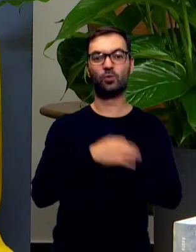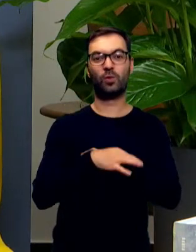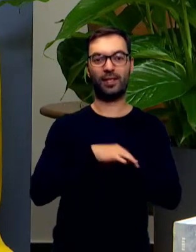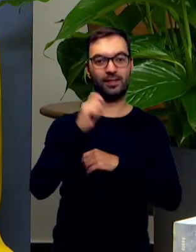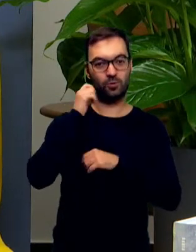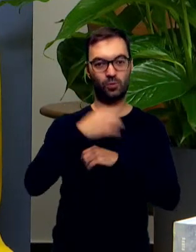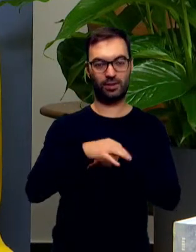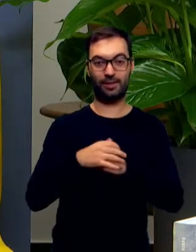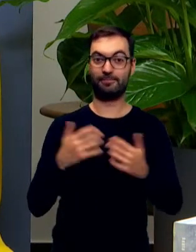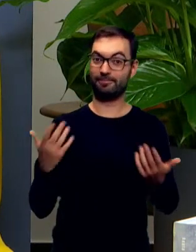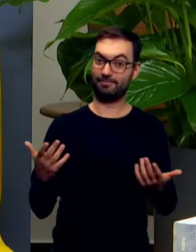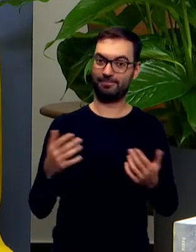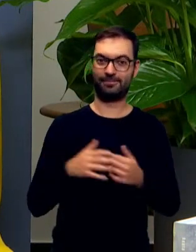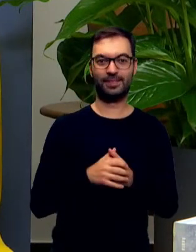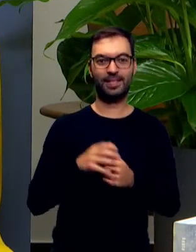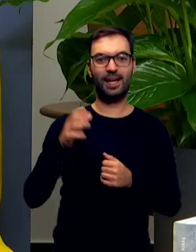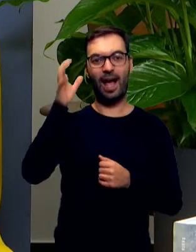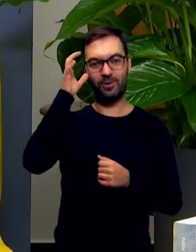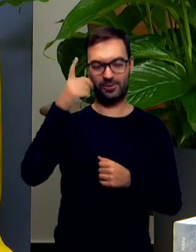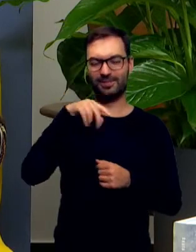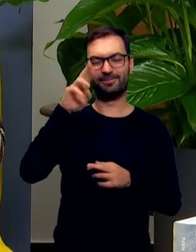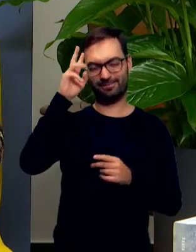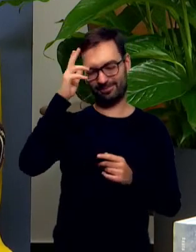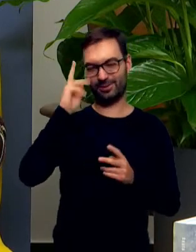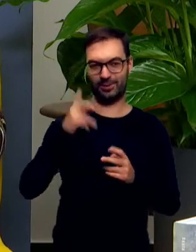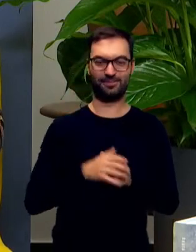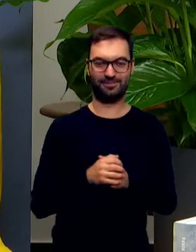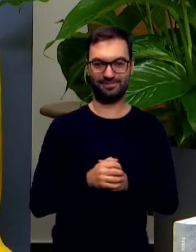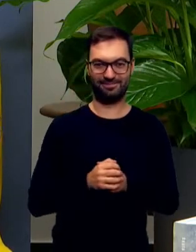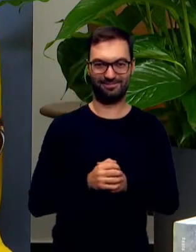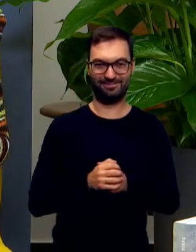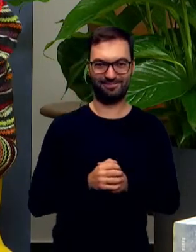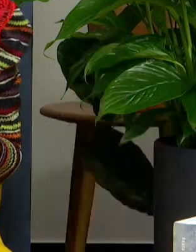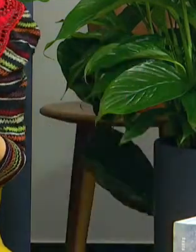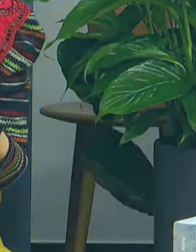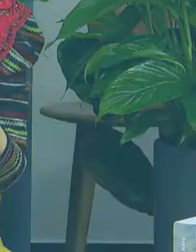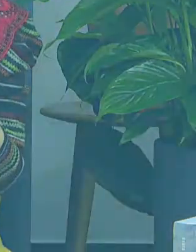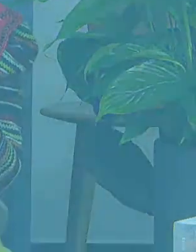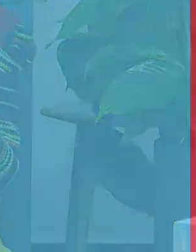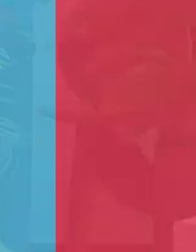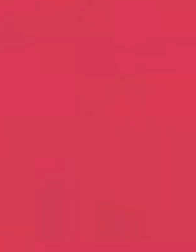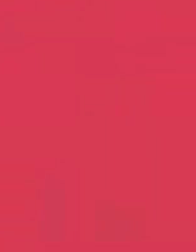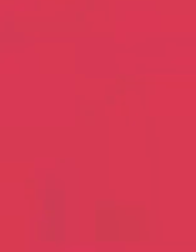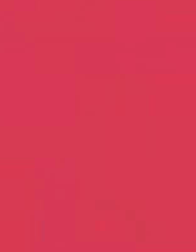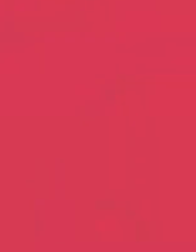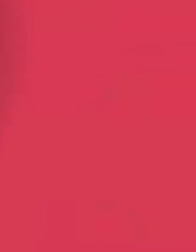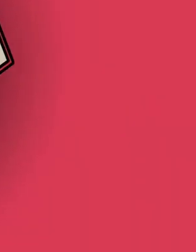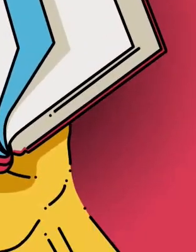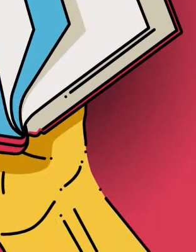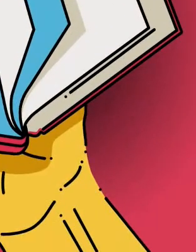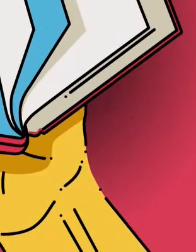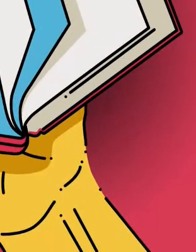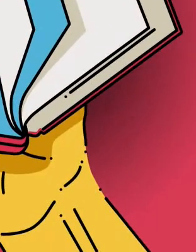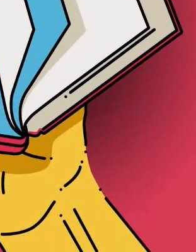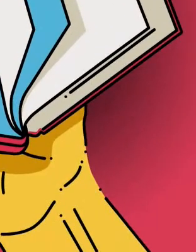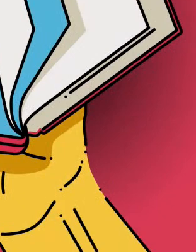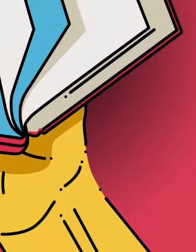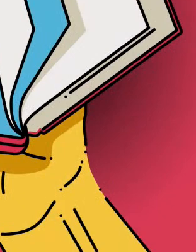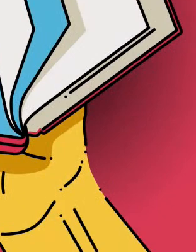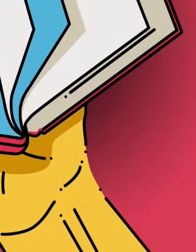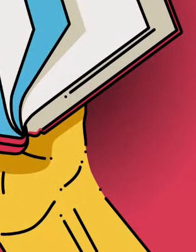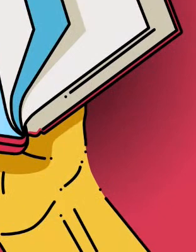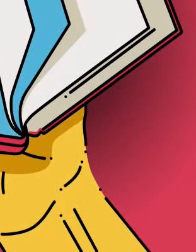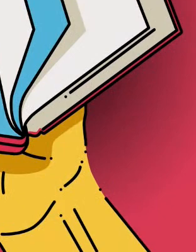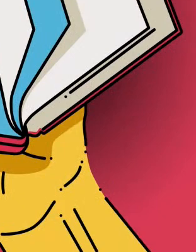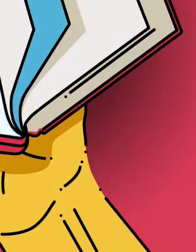Studentka. Czy jego autorstwo, to podejrzewam, że się domyślacie. Do zobaczenia. Empik zaprasza na wirtualne targi książki. Do